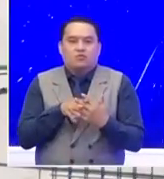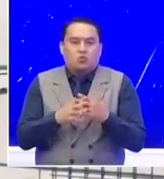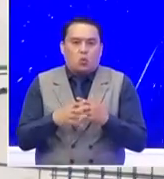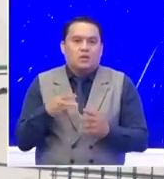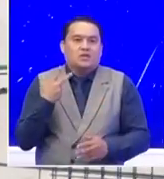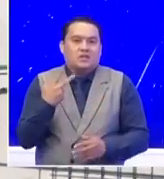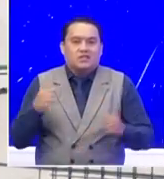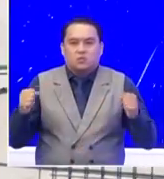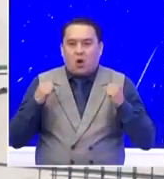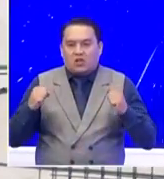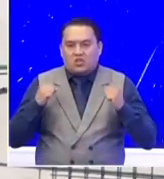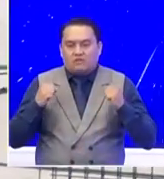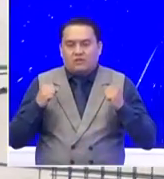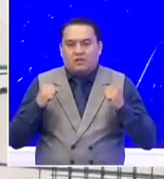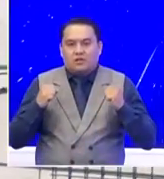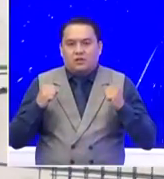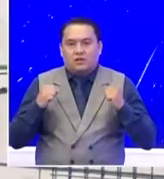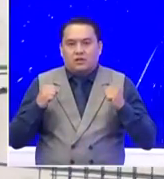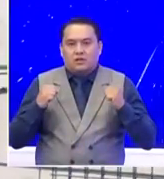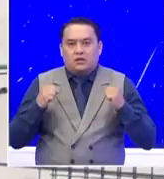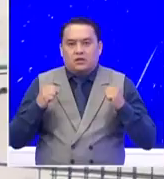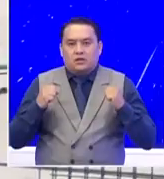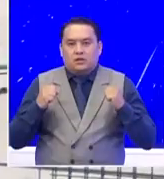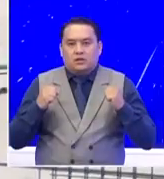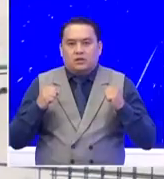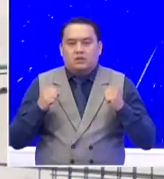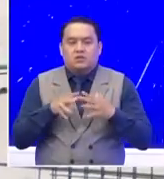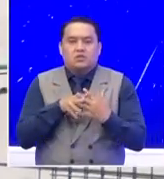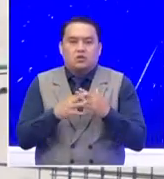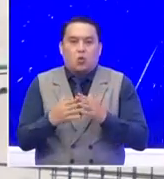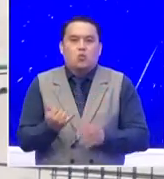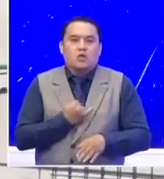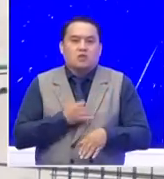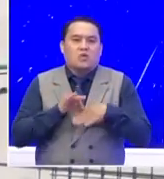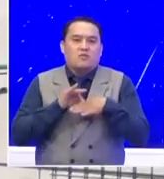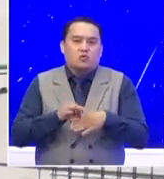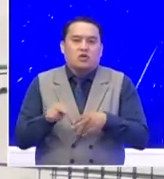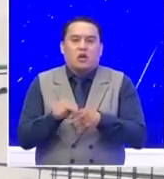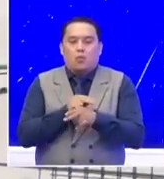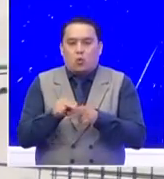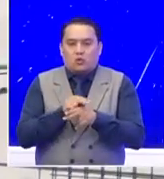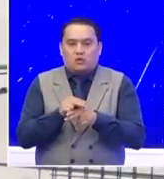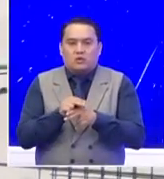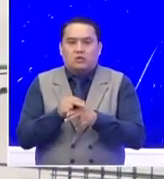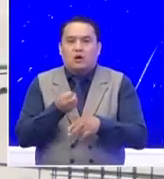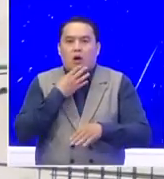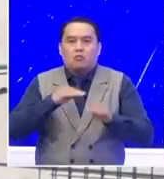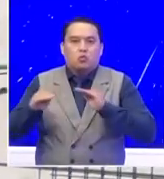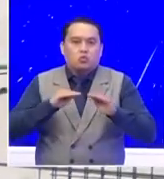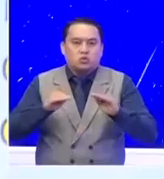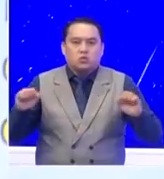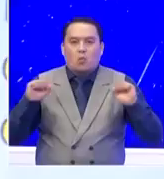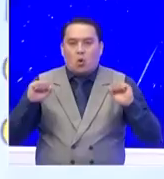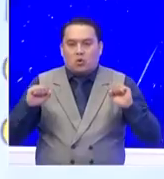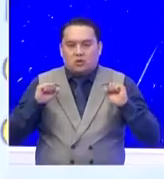3 спортивных площадки. В Жалгызагарский сельский округ у нас ведутся работы по обустройству спортивной